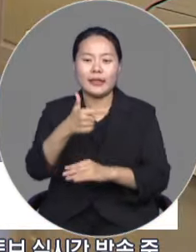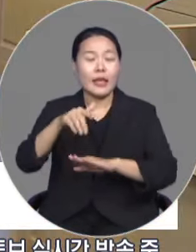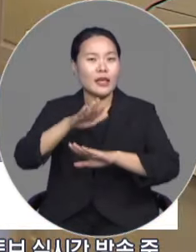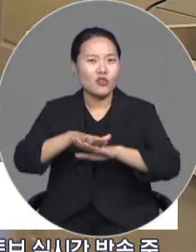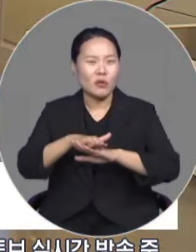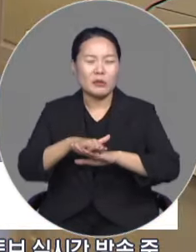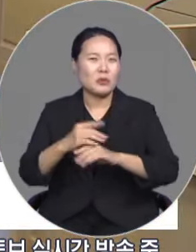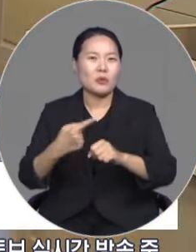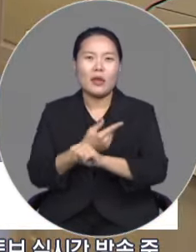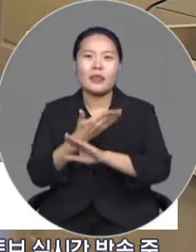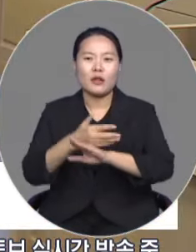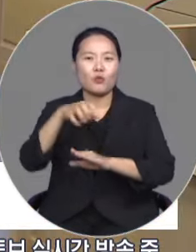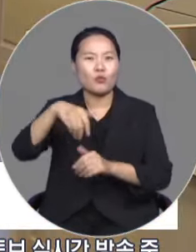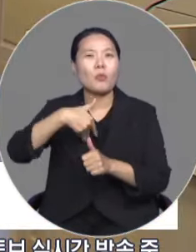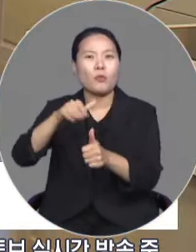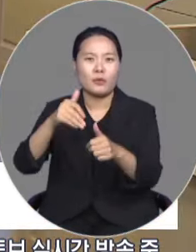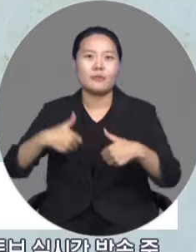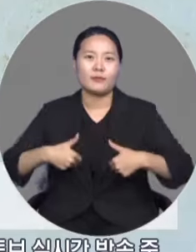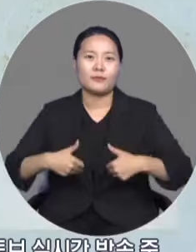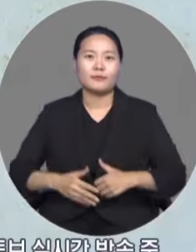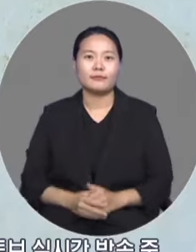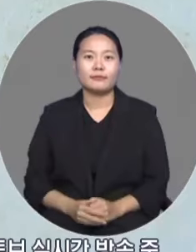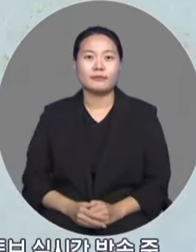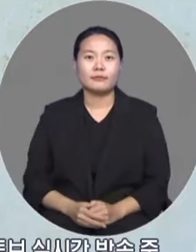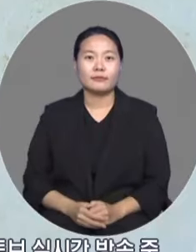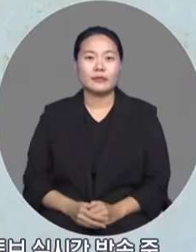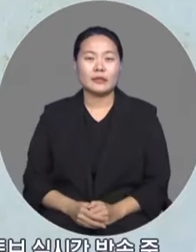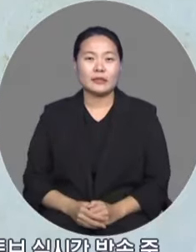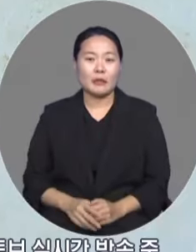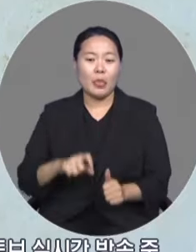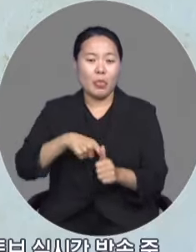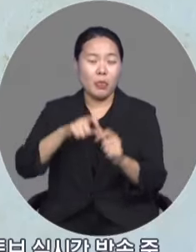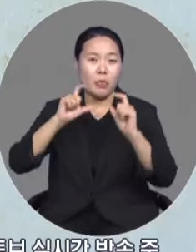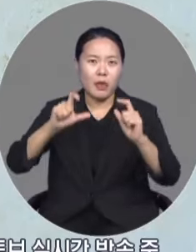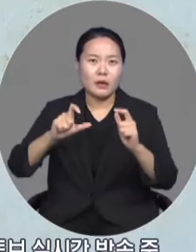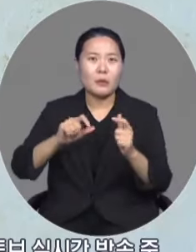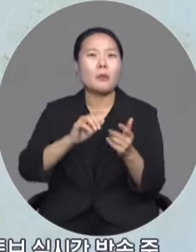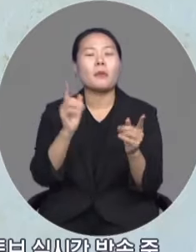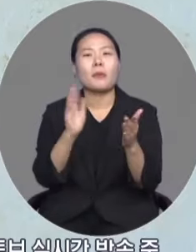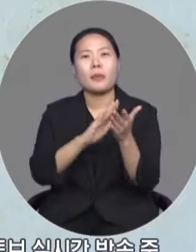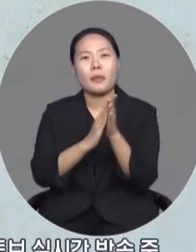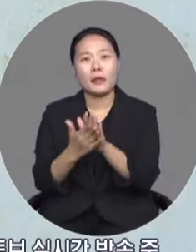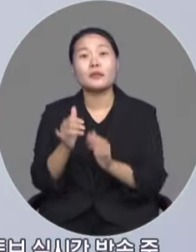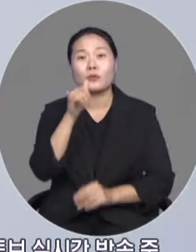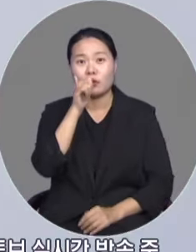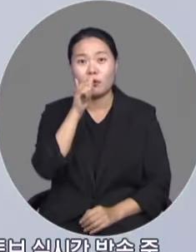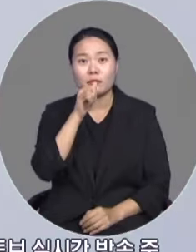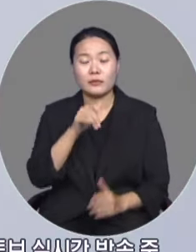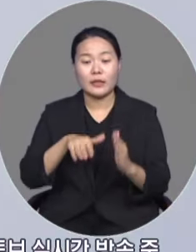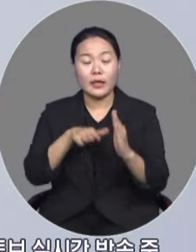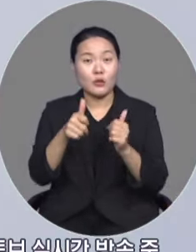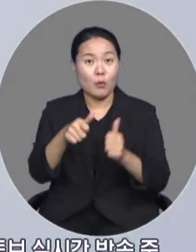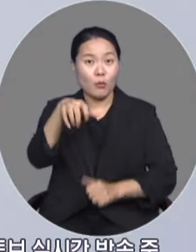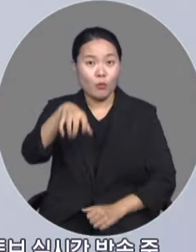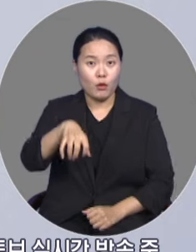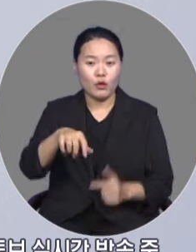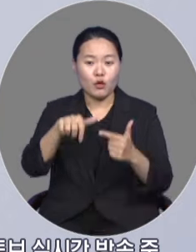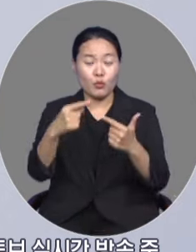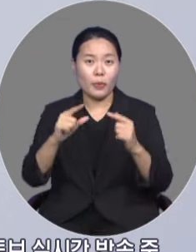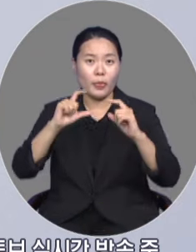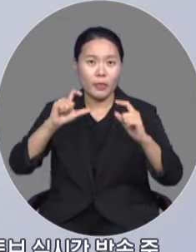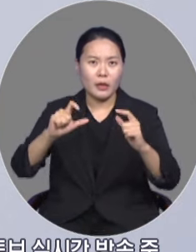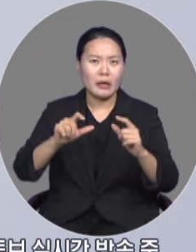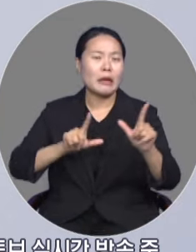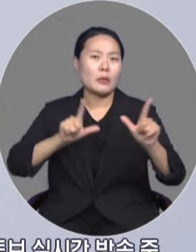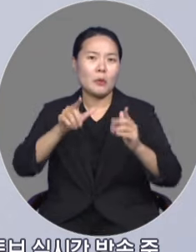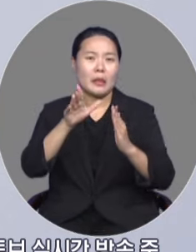대전 등 타지로 가야 하는 경우가 부지기수입니다. 처분 자체가 바뀌는 경우도 있습니다. 울산 가정법원 관계자는 6호 처분을